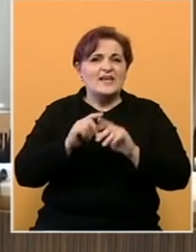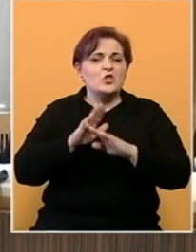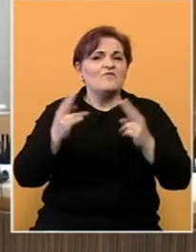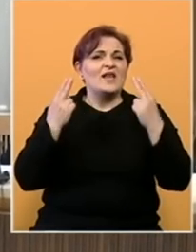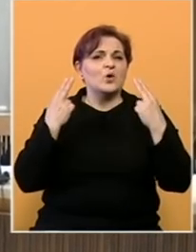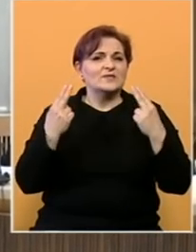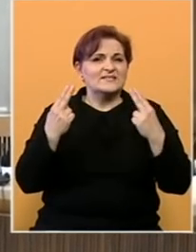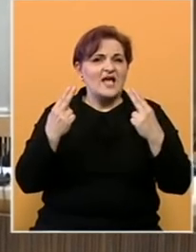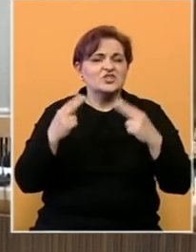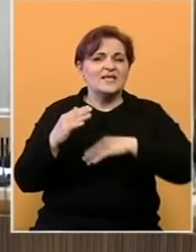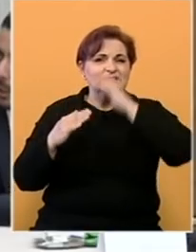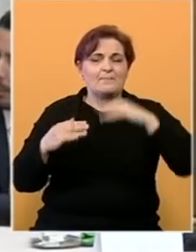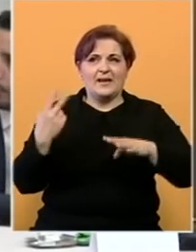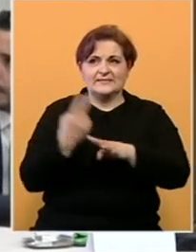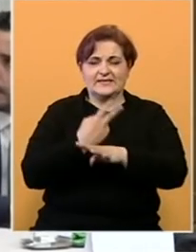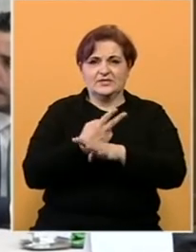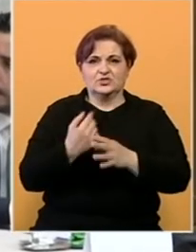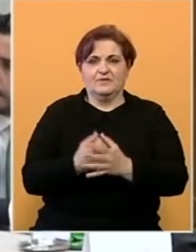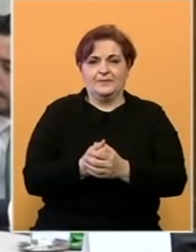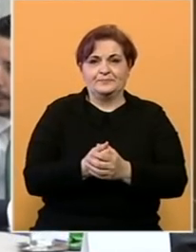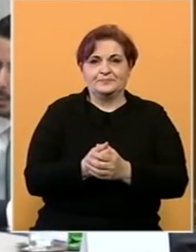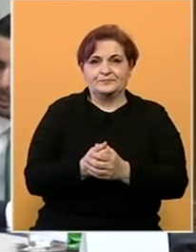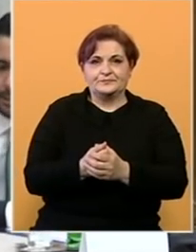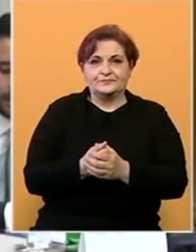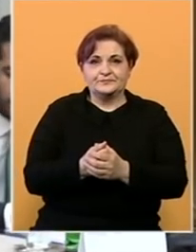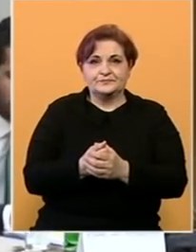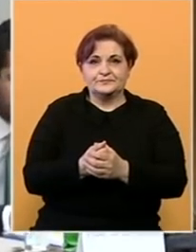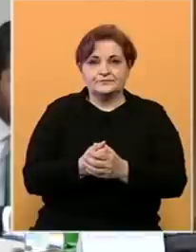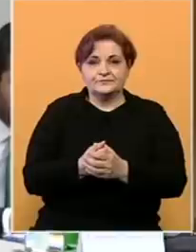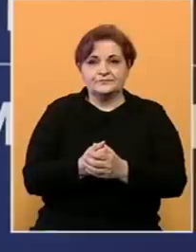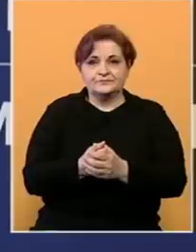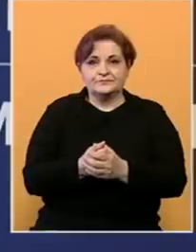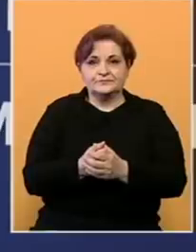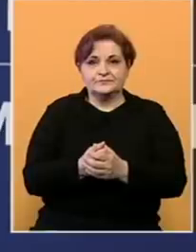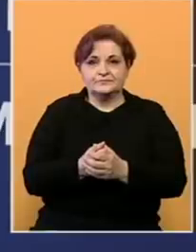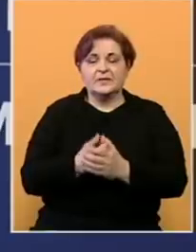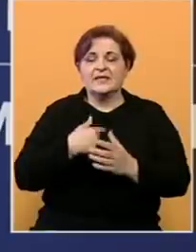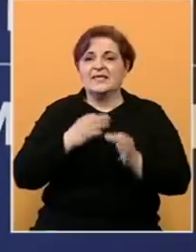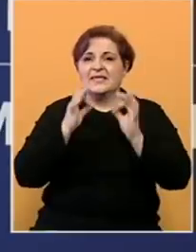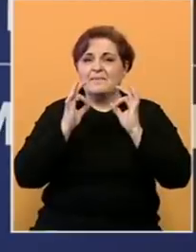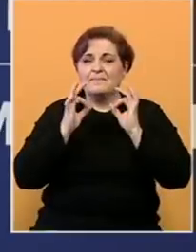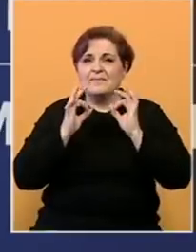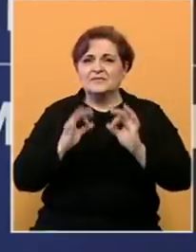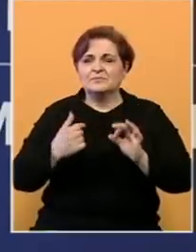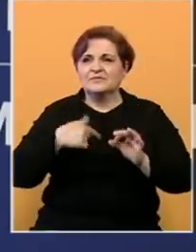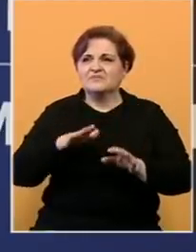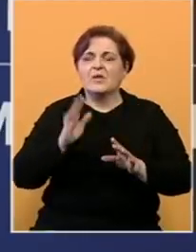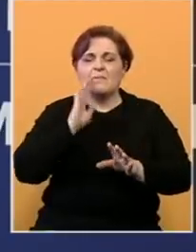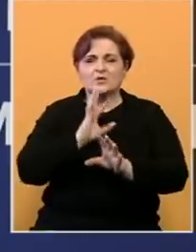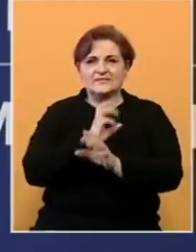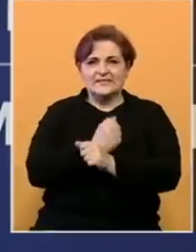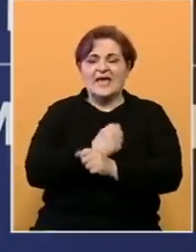od velikog značaja za sve balkanske zemlje. ćemo sigurno sa stanovišta Bosne i